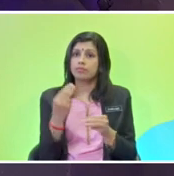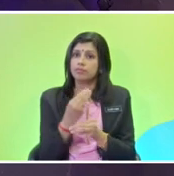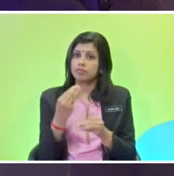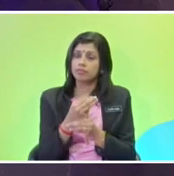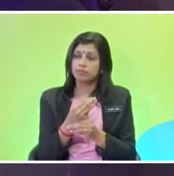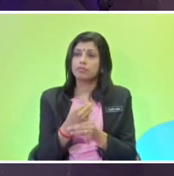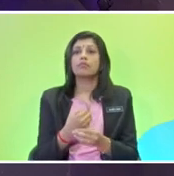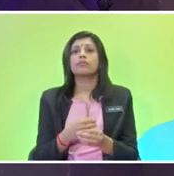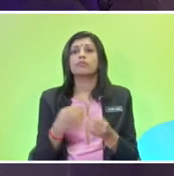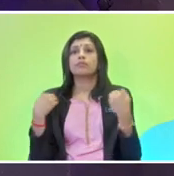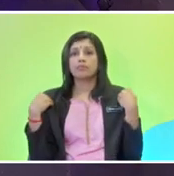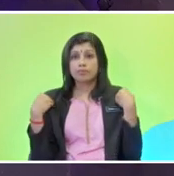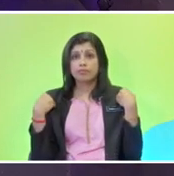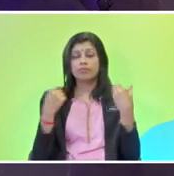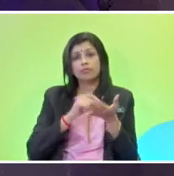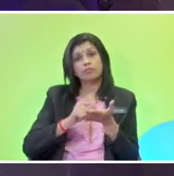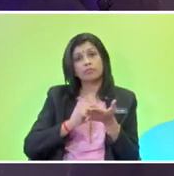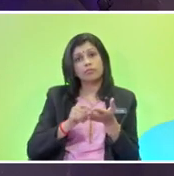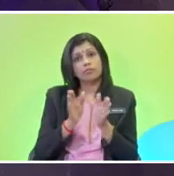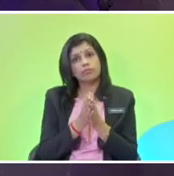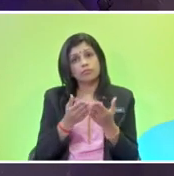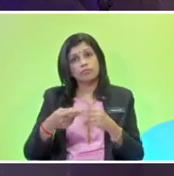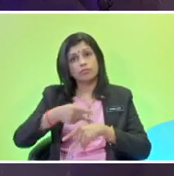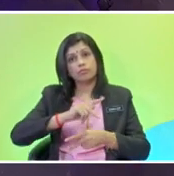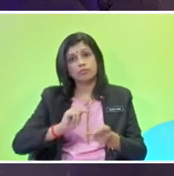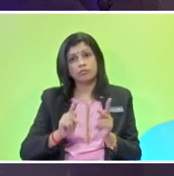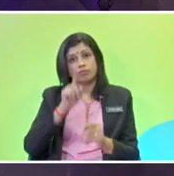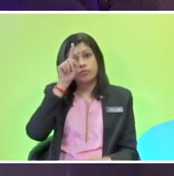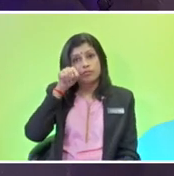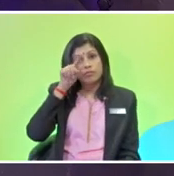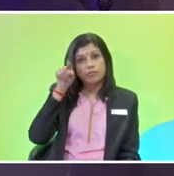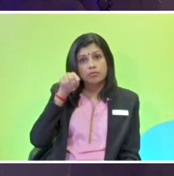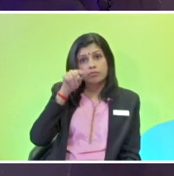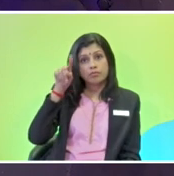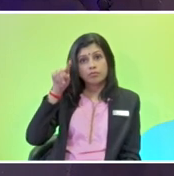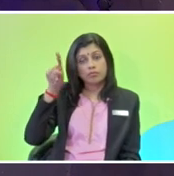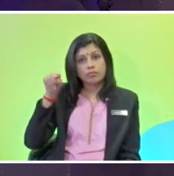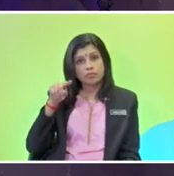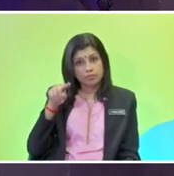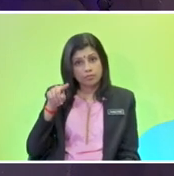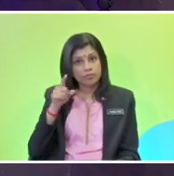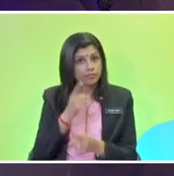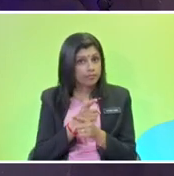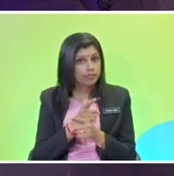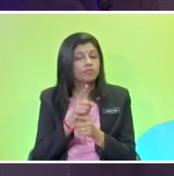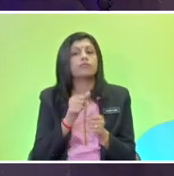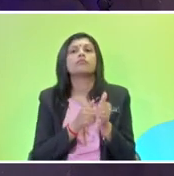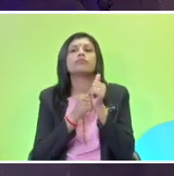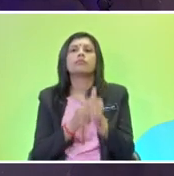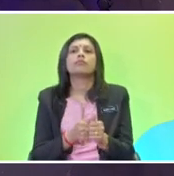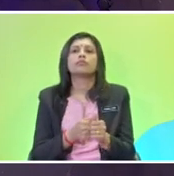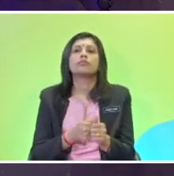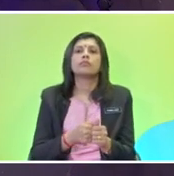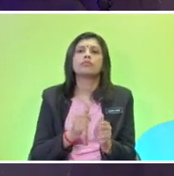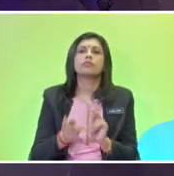lama tinggalkan sekolah. Buku tulis kotak-kotak tu sangat-sangat membantu termasuk kita menulis bentuk lazim. Betul. Jadi